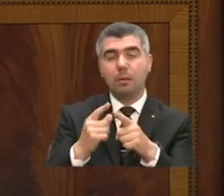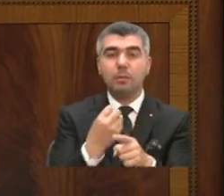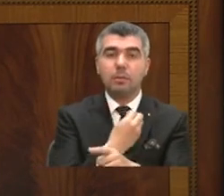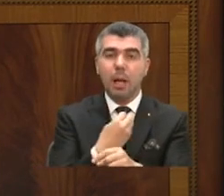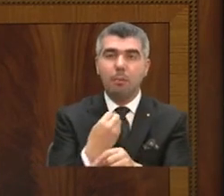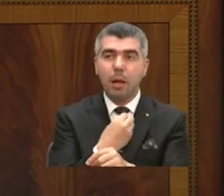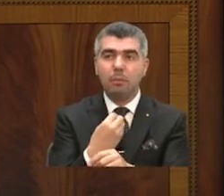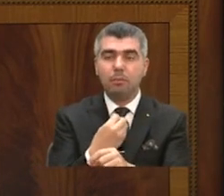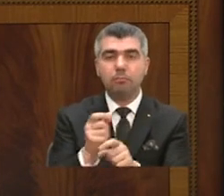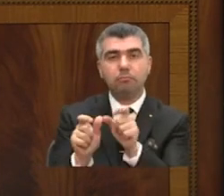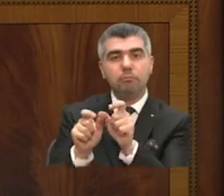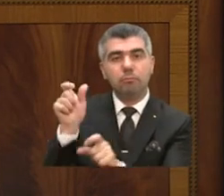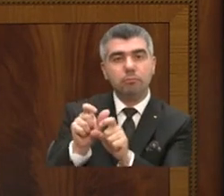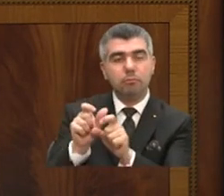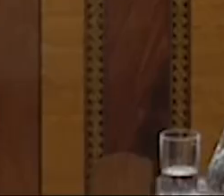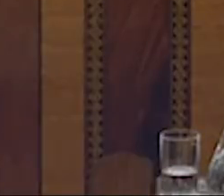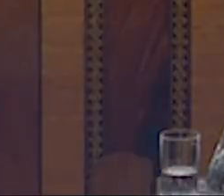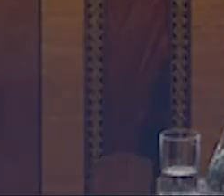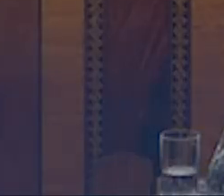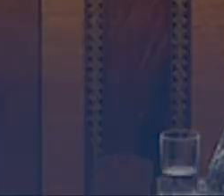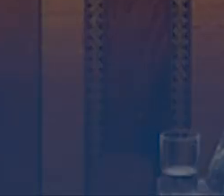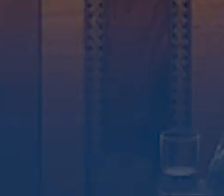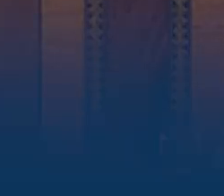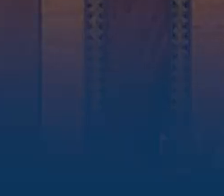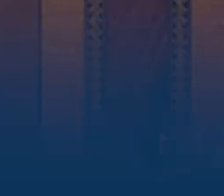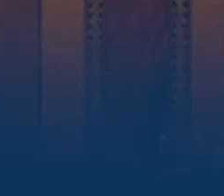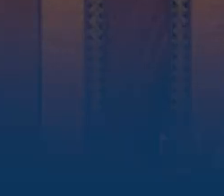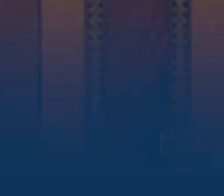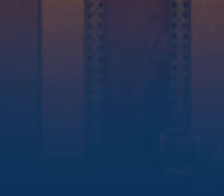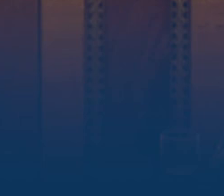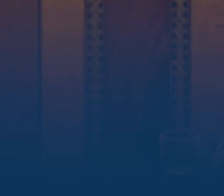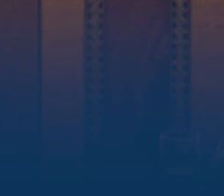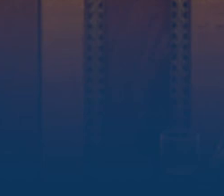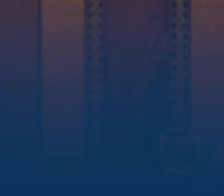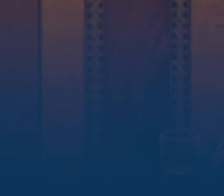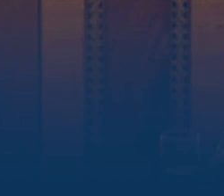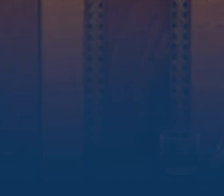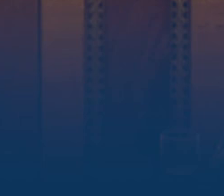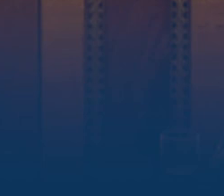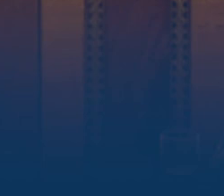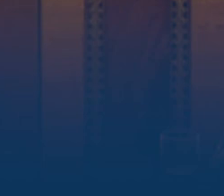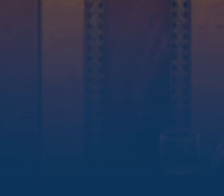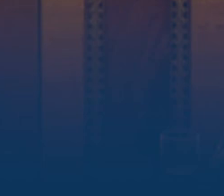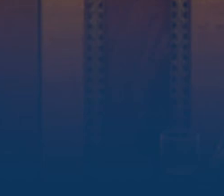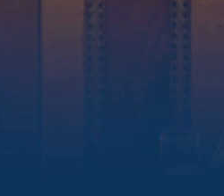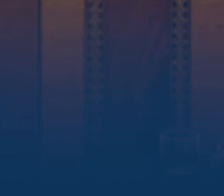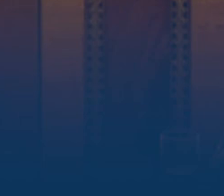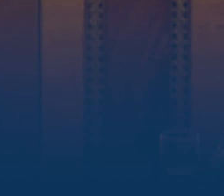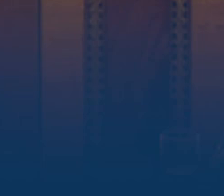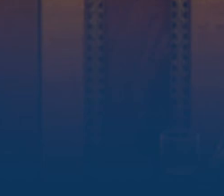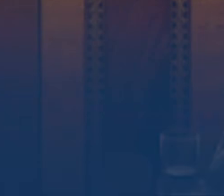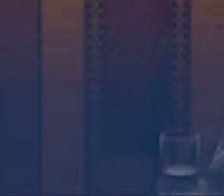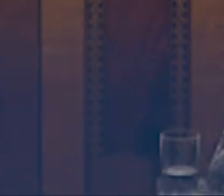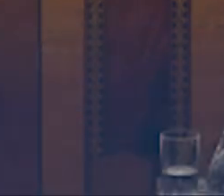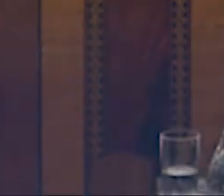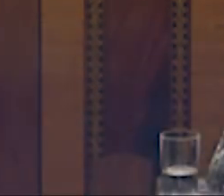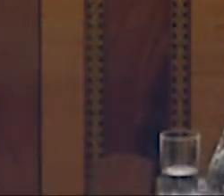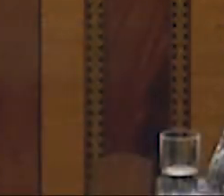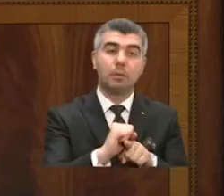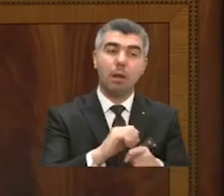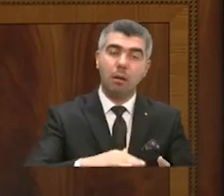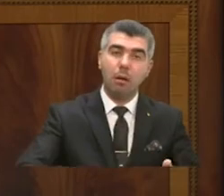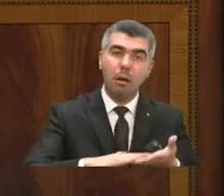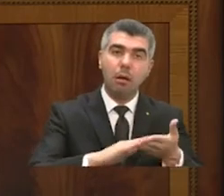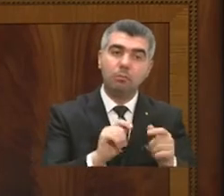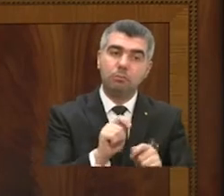ما تستحقه من عنايه واهتمام بضمان جوده تكوينها وتاهيلها